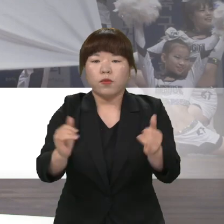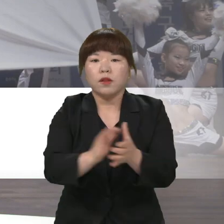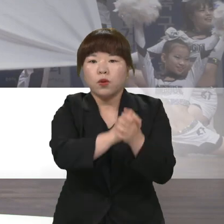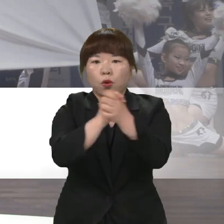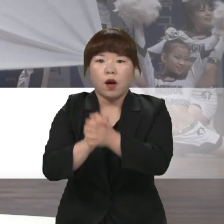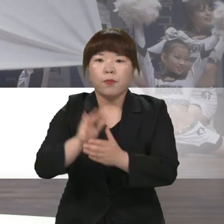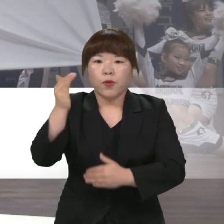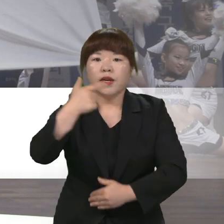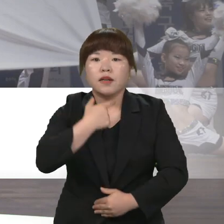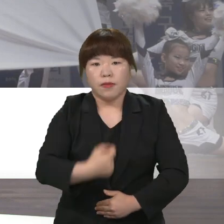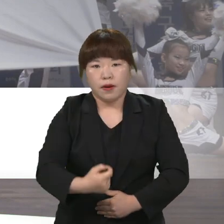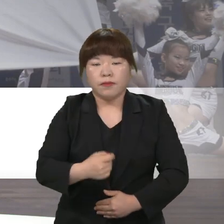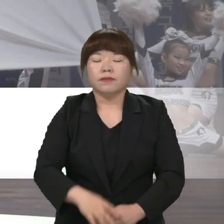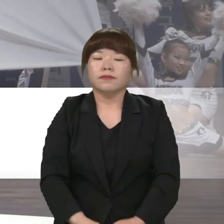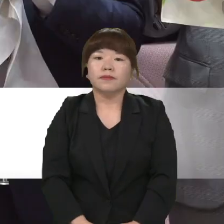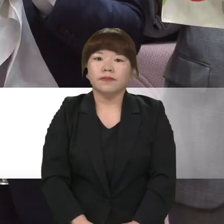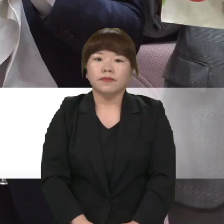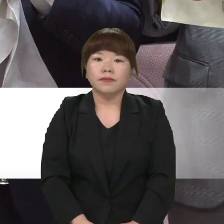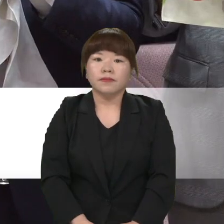바라고 있습니다